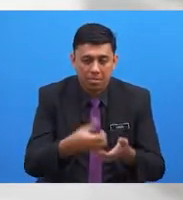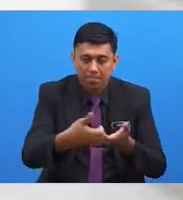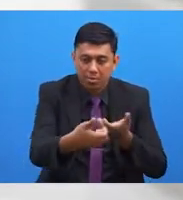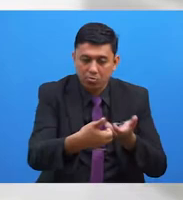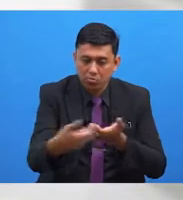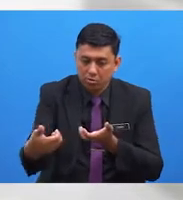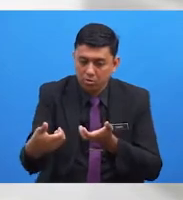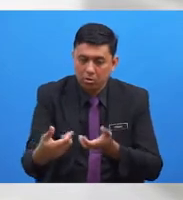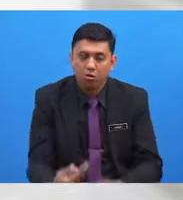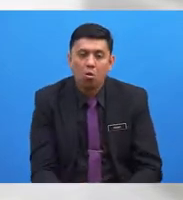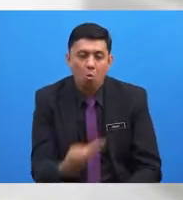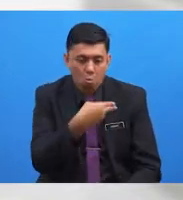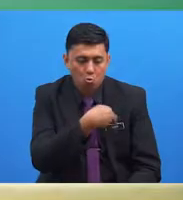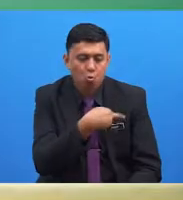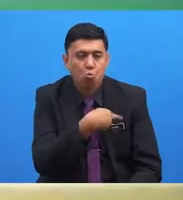pengasingan untung rugi.